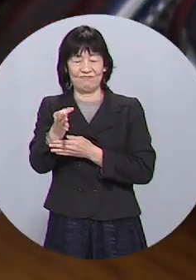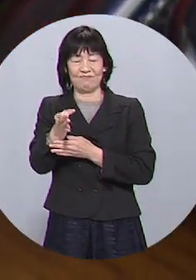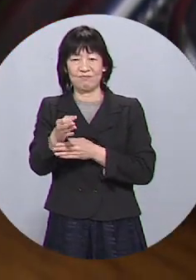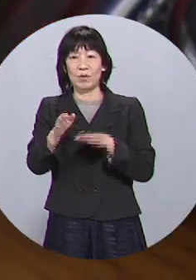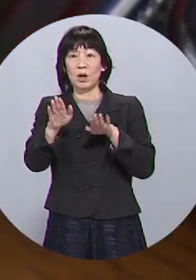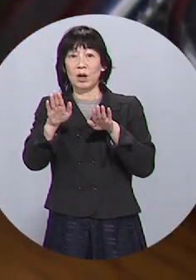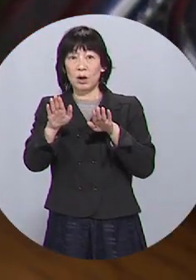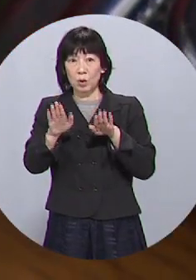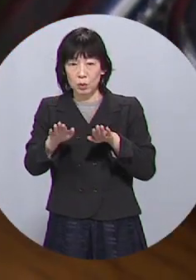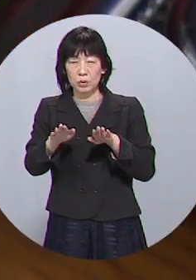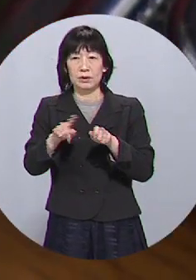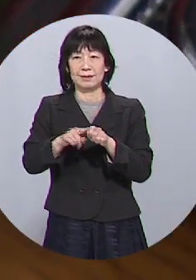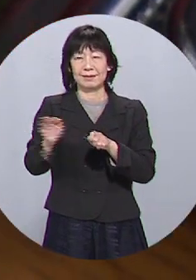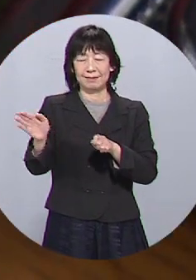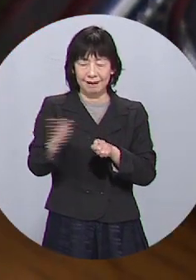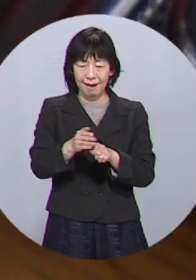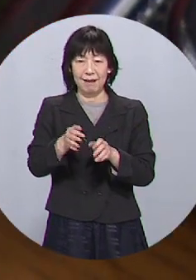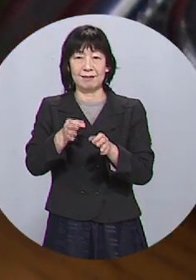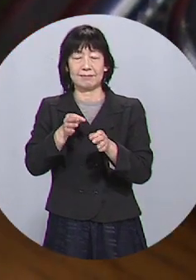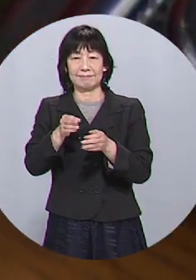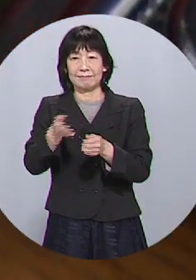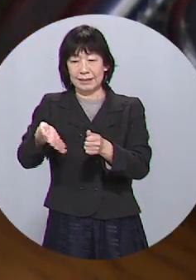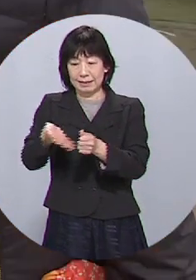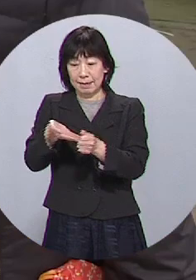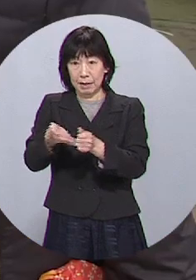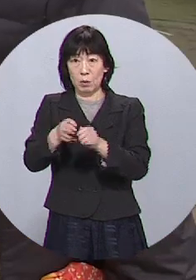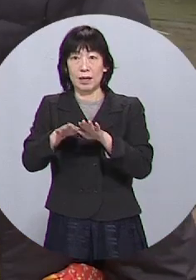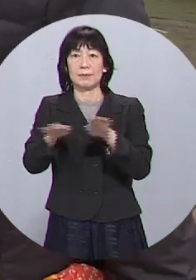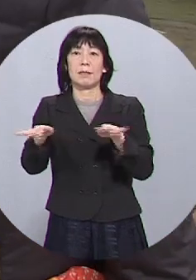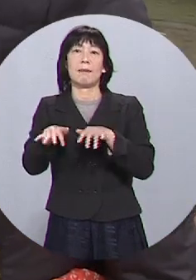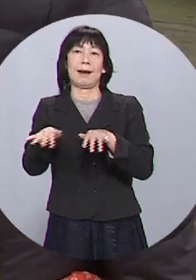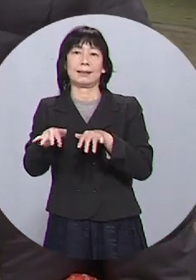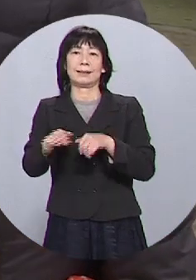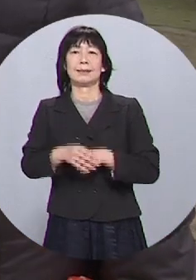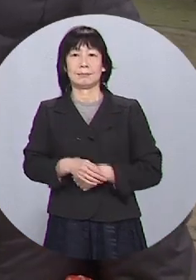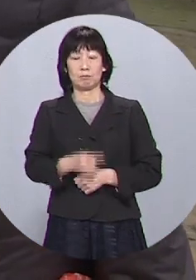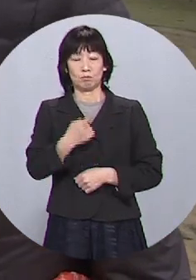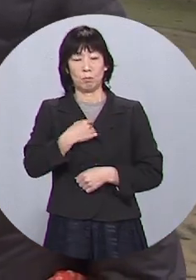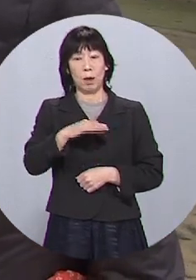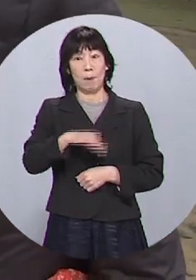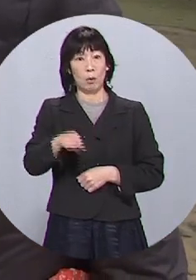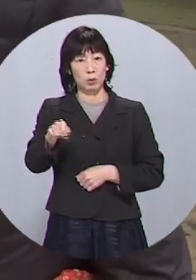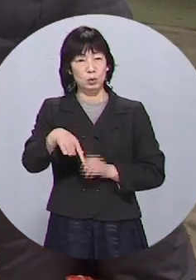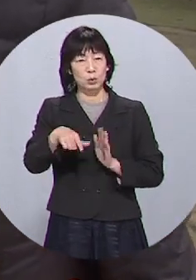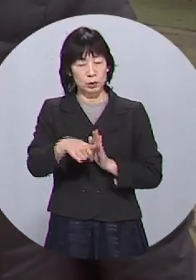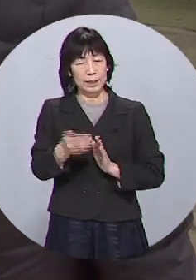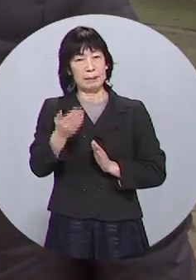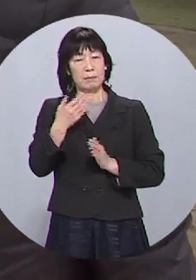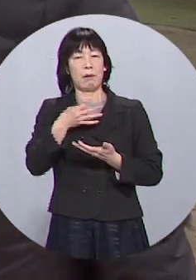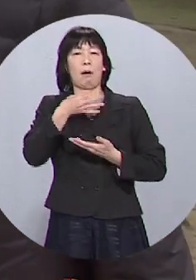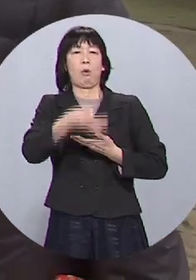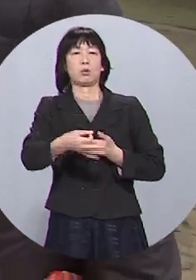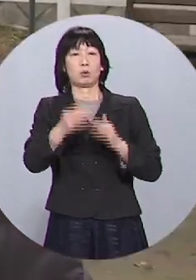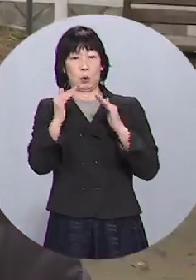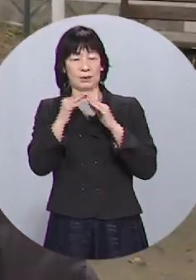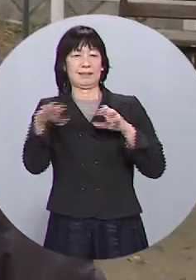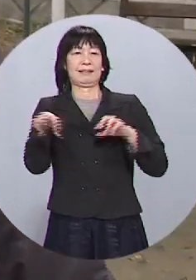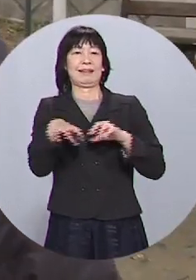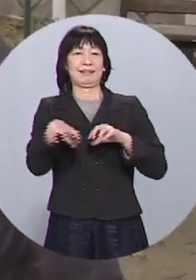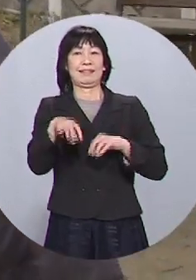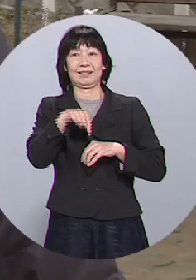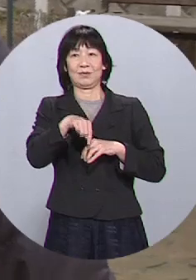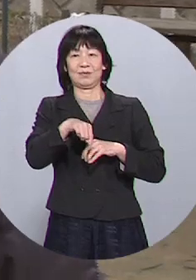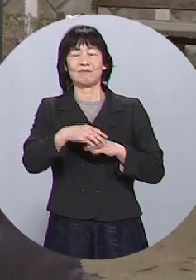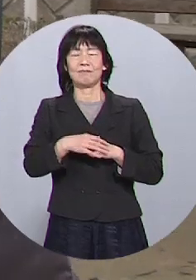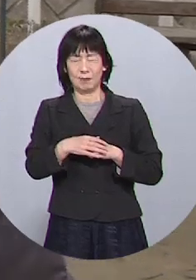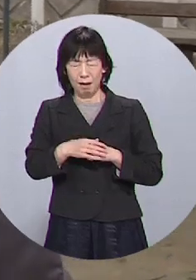シーズンから栽培を始めました。 孫が来るときはいつも買ってます。近くなのでとても美味